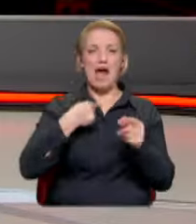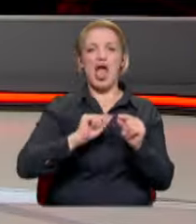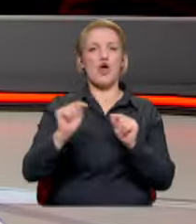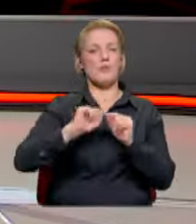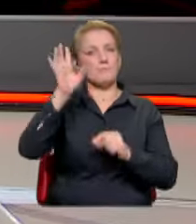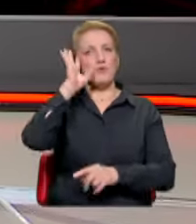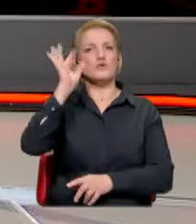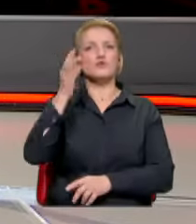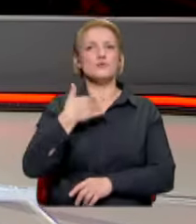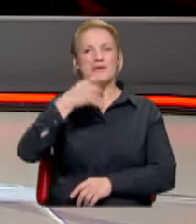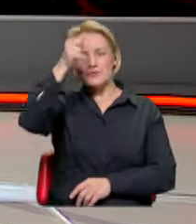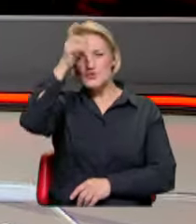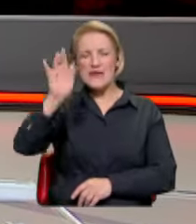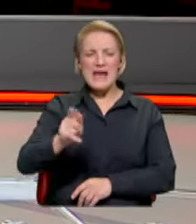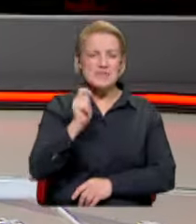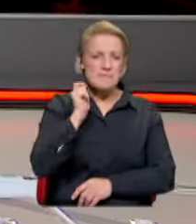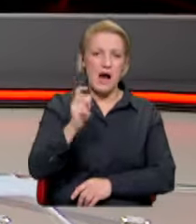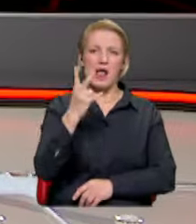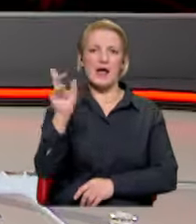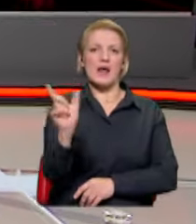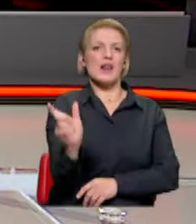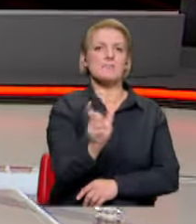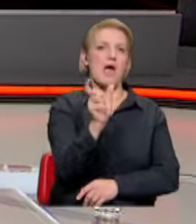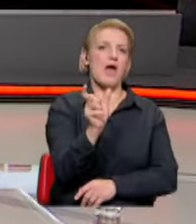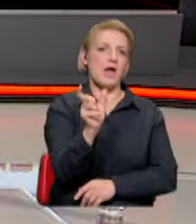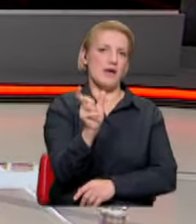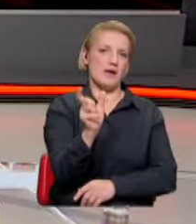ekonomistim Türkçedeki en pahalı iki kelime